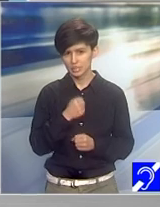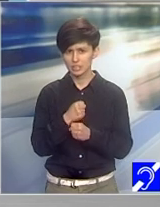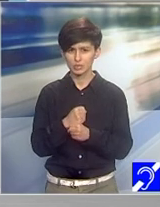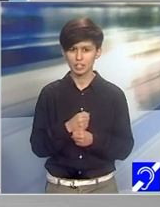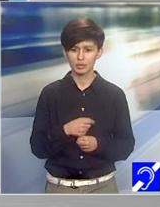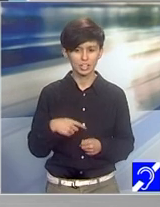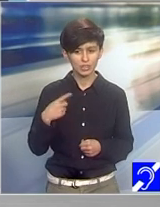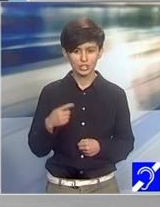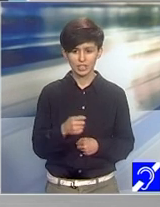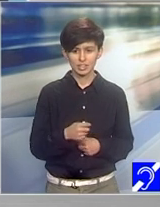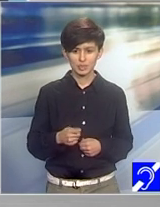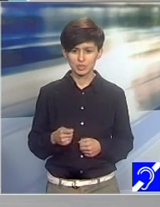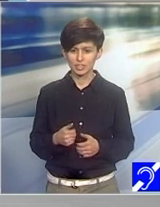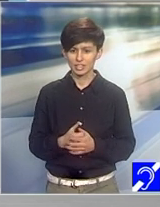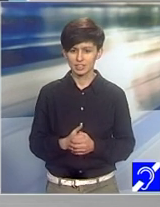european.